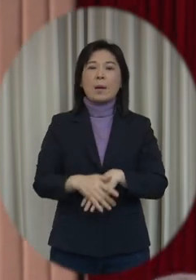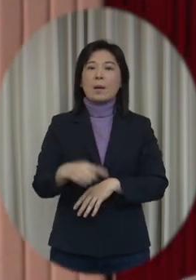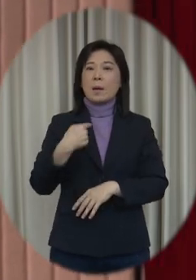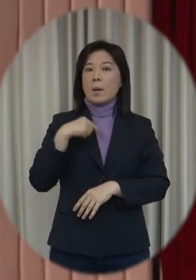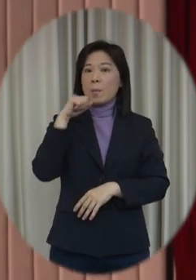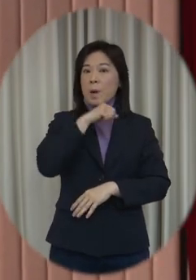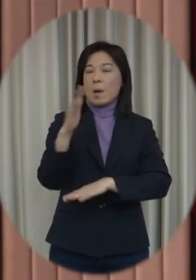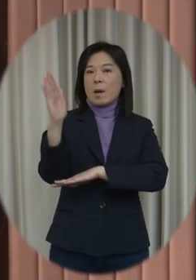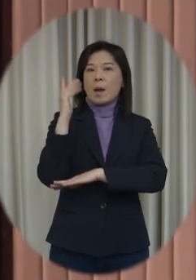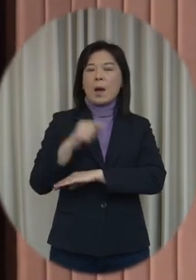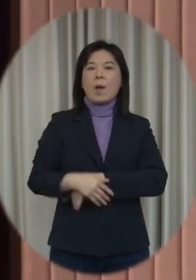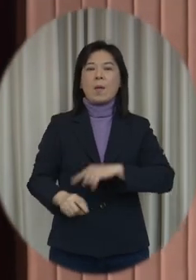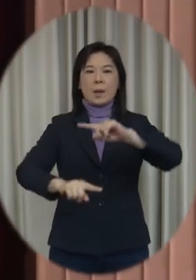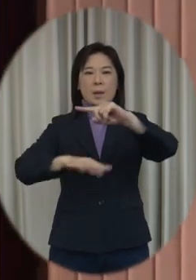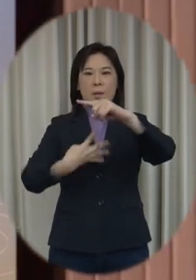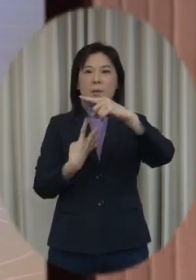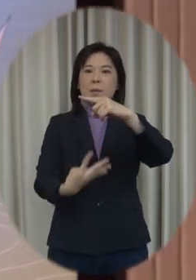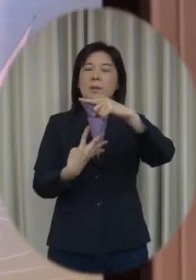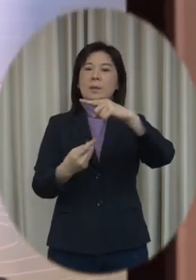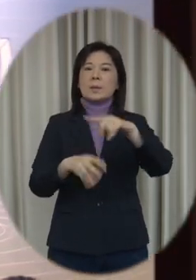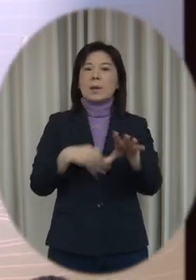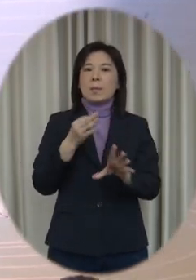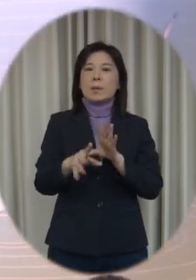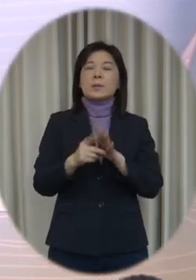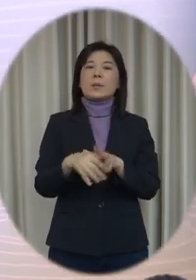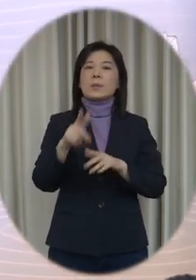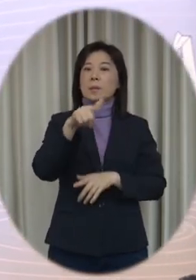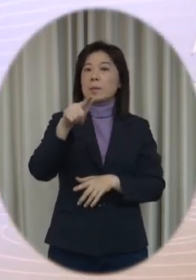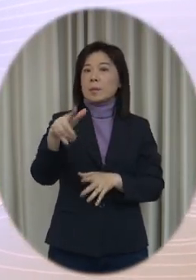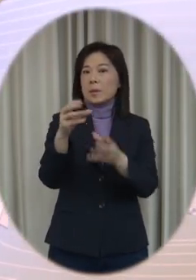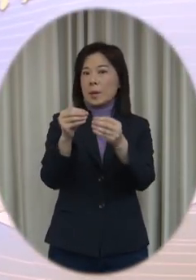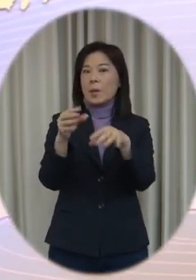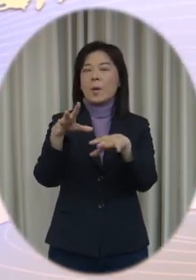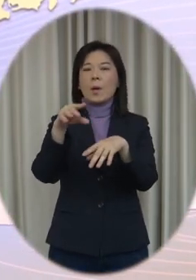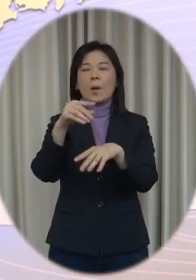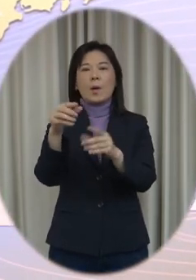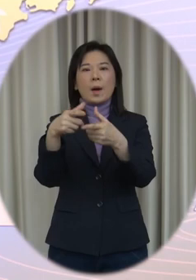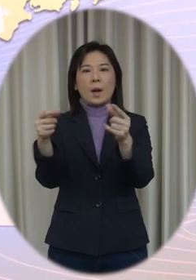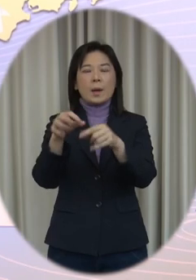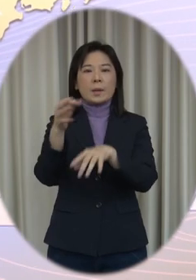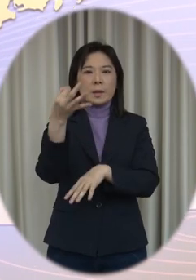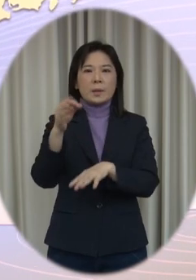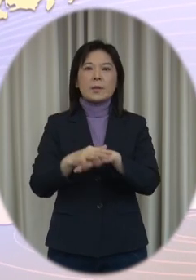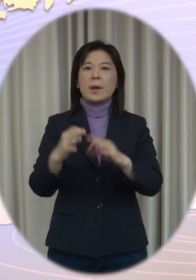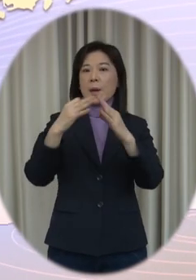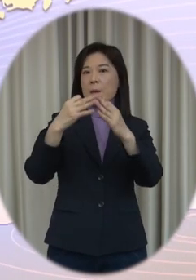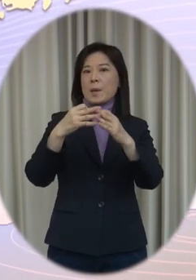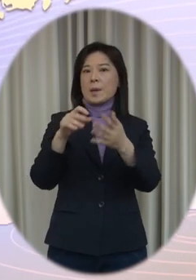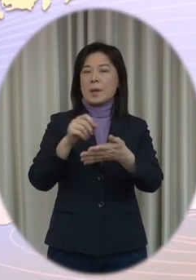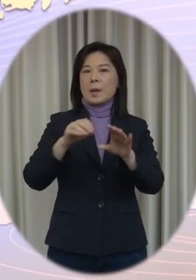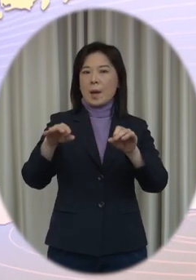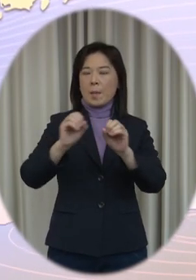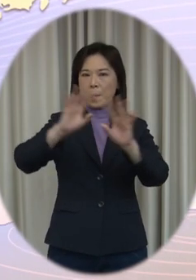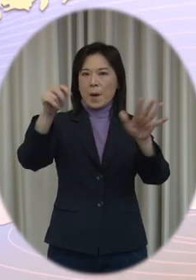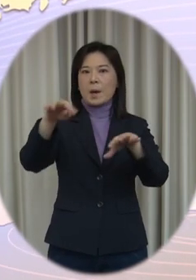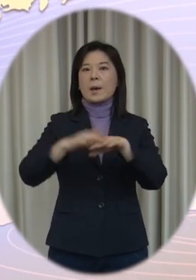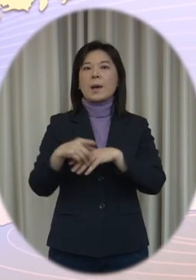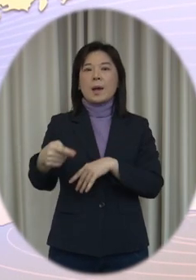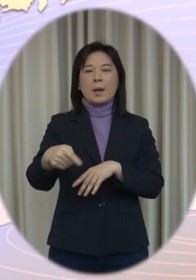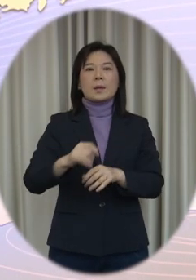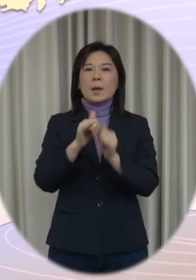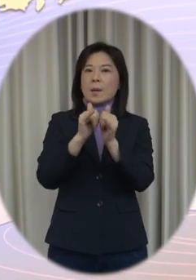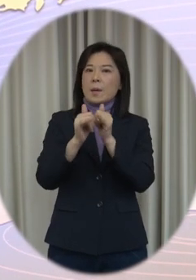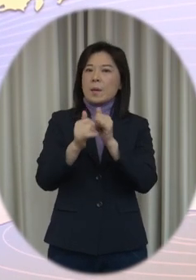号宣布捐赠6000万日元赈灾，并开设民间捐款赈灾专户，提供国人自发性捐